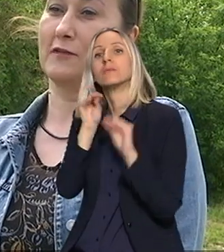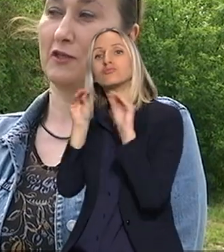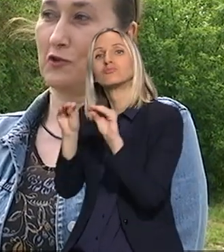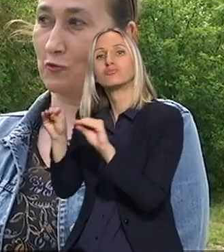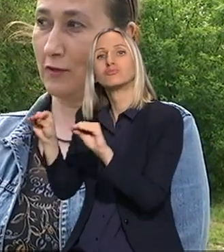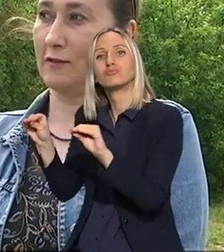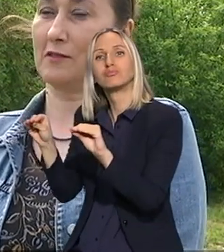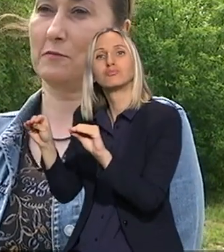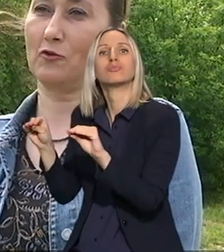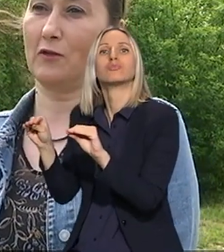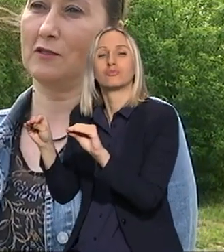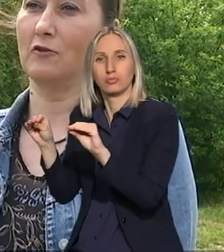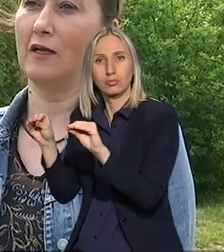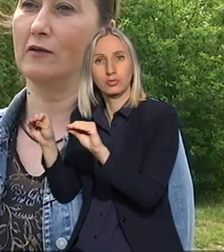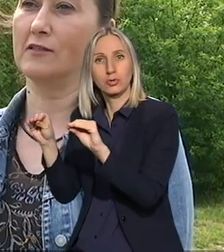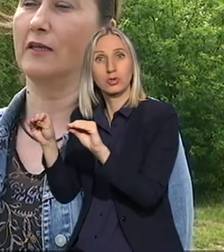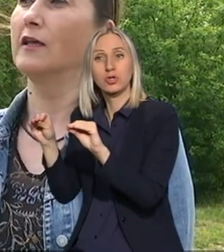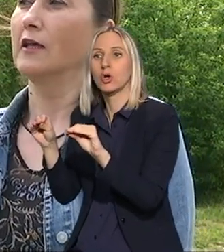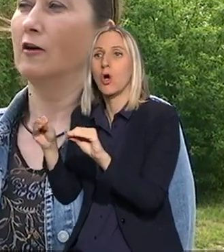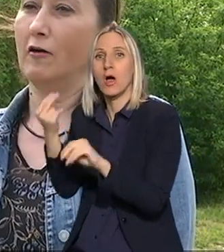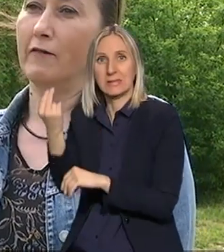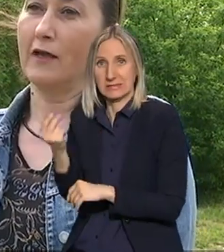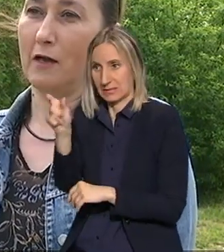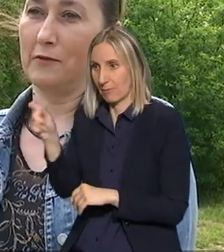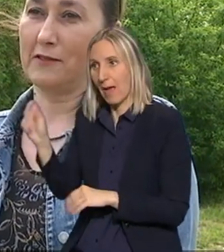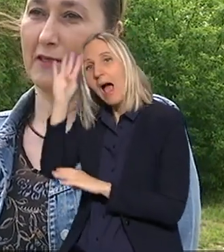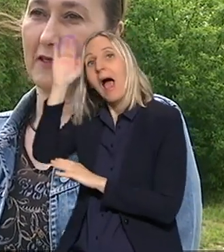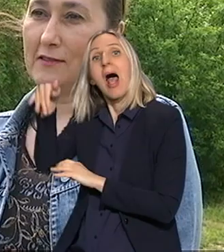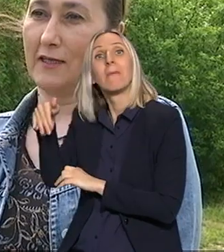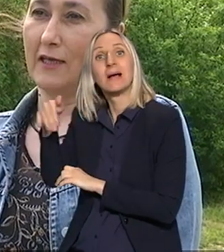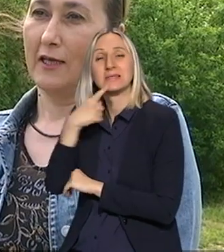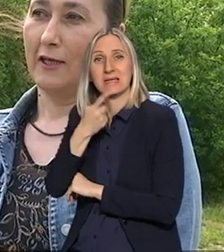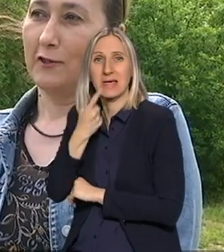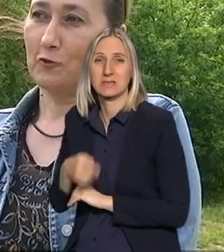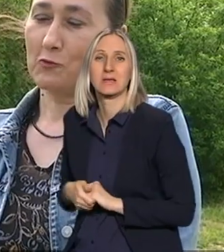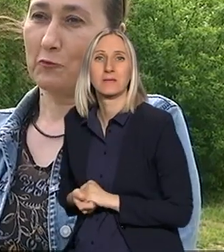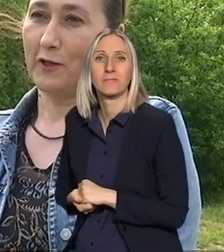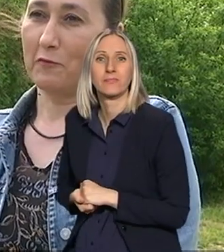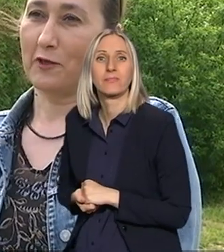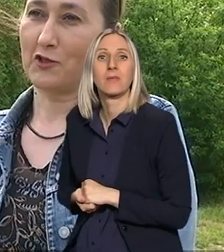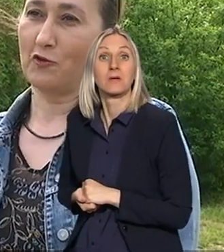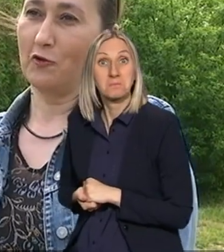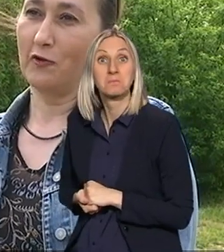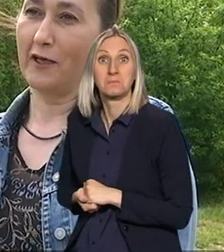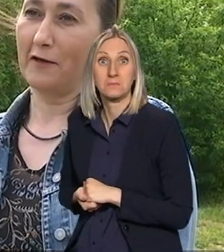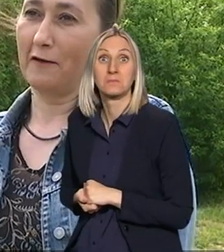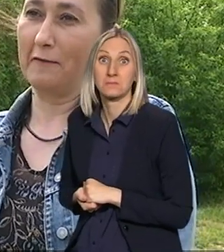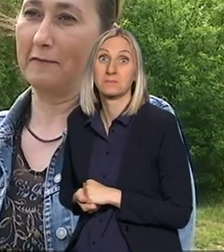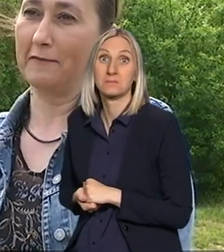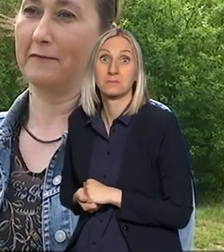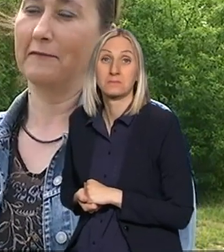nacionalnost, znači studente srpskog nacionalnosti, albanski jezik. I tu smo bili baš ono